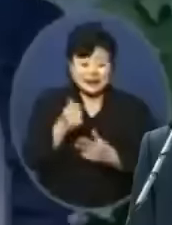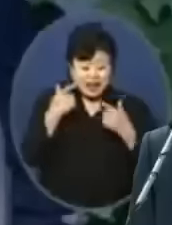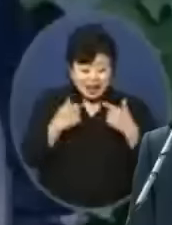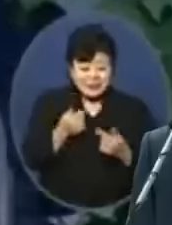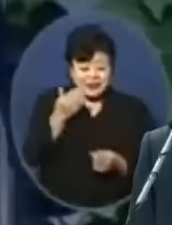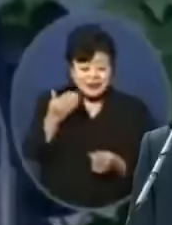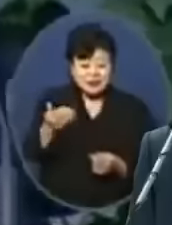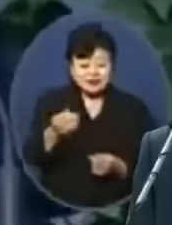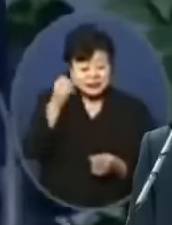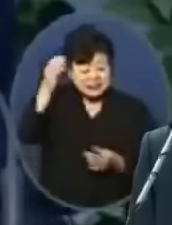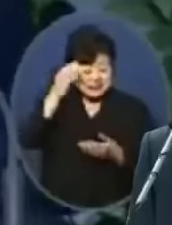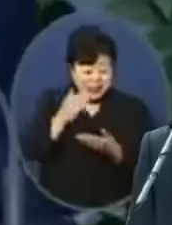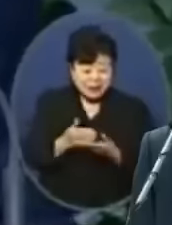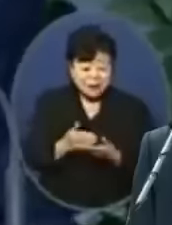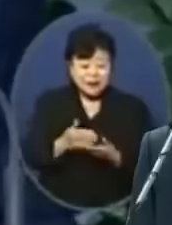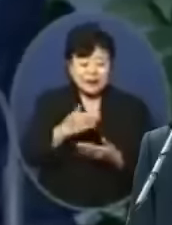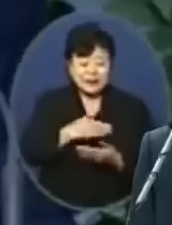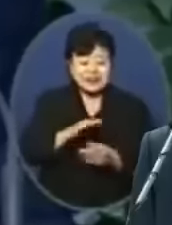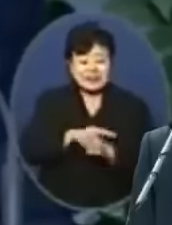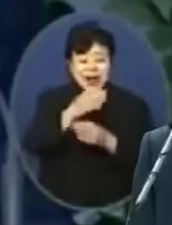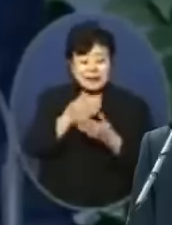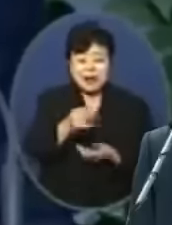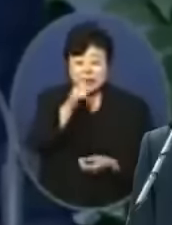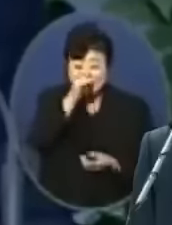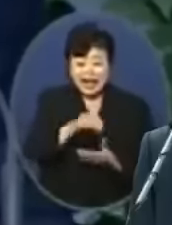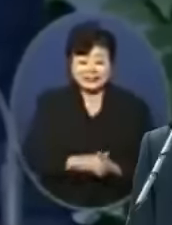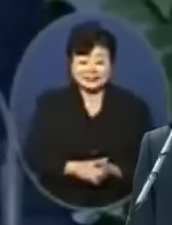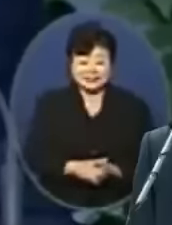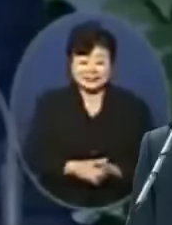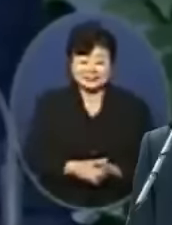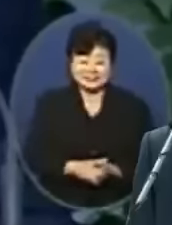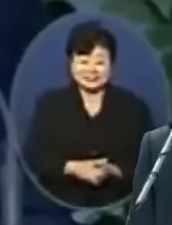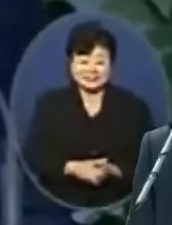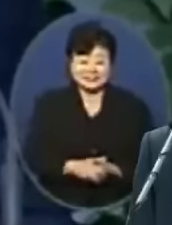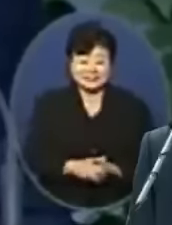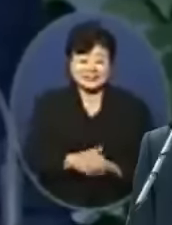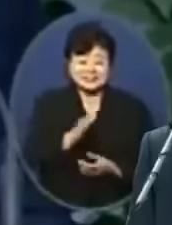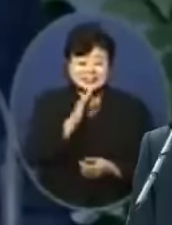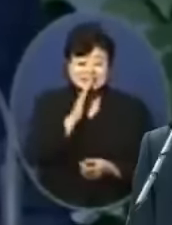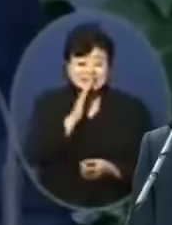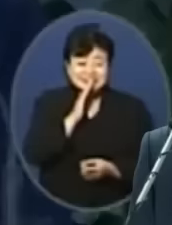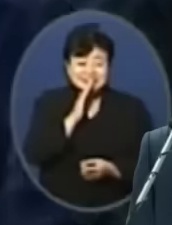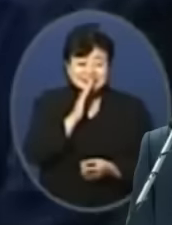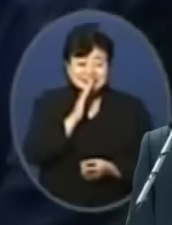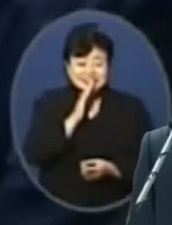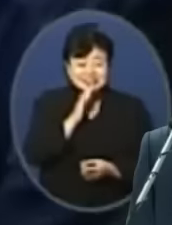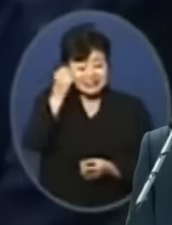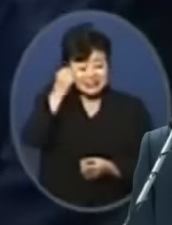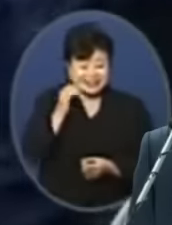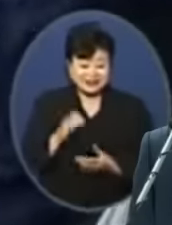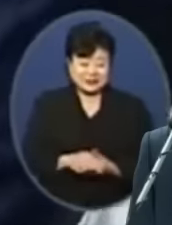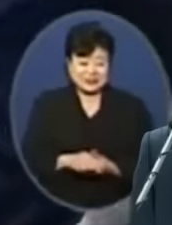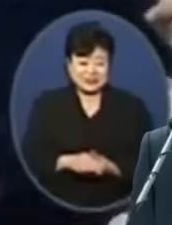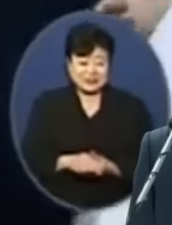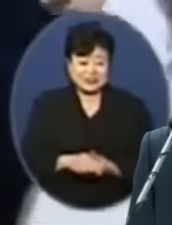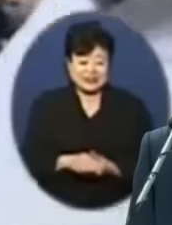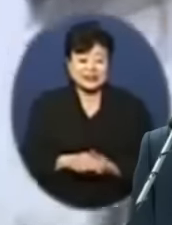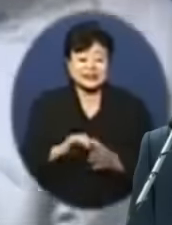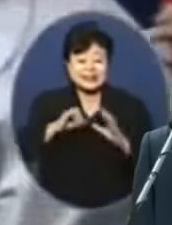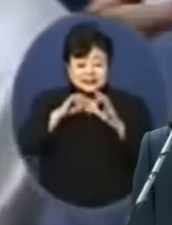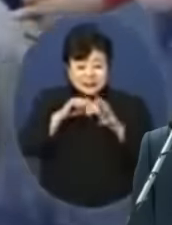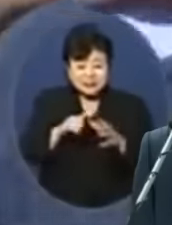항상 여러분 잊지 말 것은 나는 사랑받고 있다. 이 사실을 잊어서는 안 되는 것입니다. 우리는 이